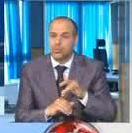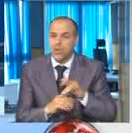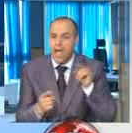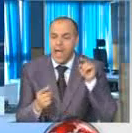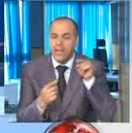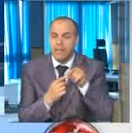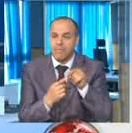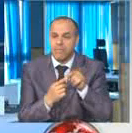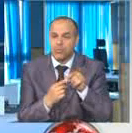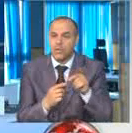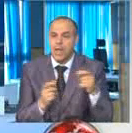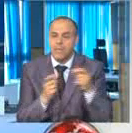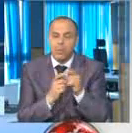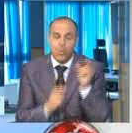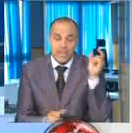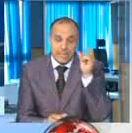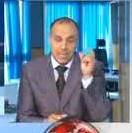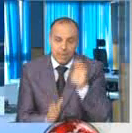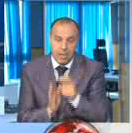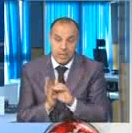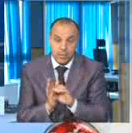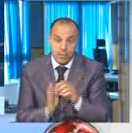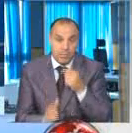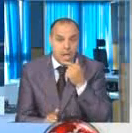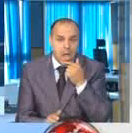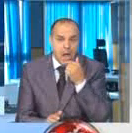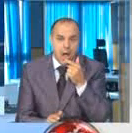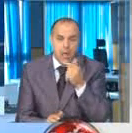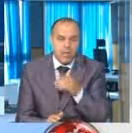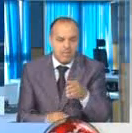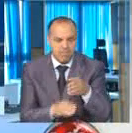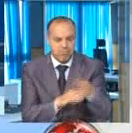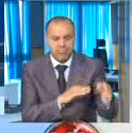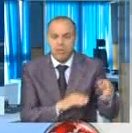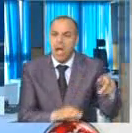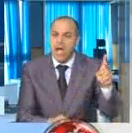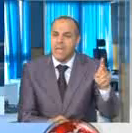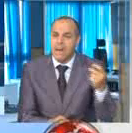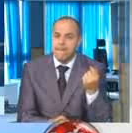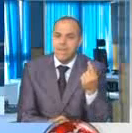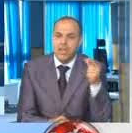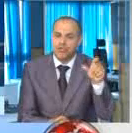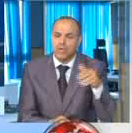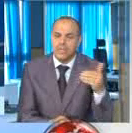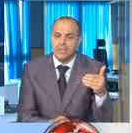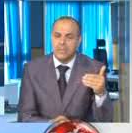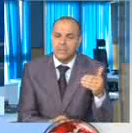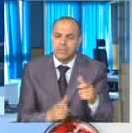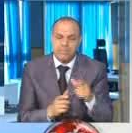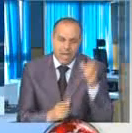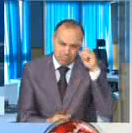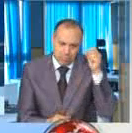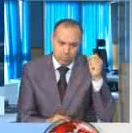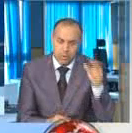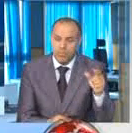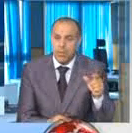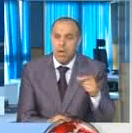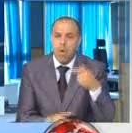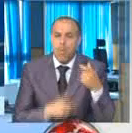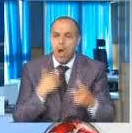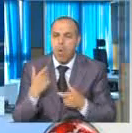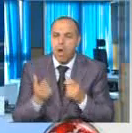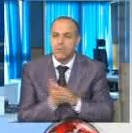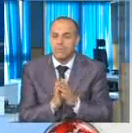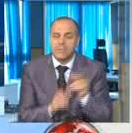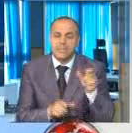من أهداف ما يعرف بتنظيم الدولة الإسلامية والقضاء على أكثر من 100 شخص من عناصره، تعالت أصوات